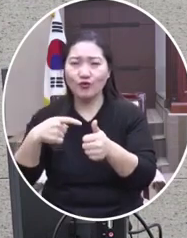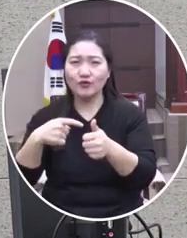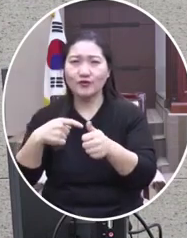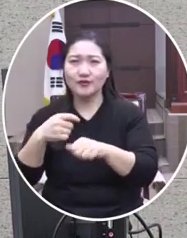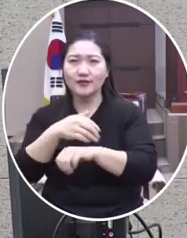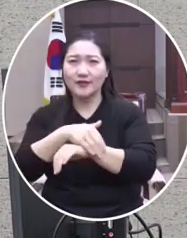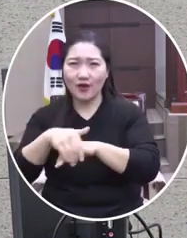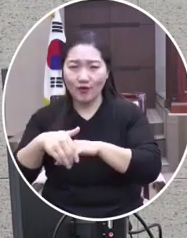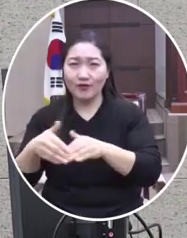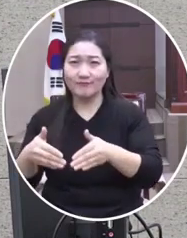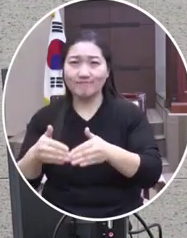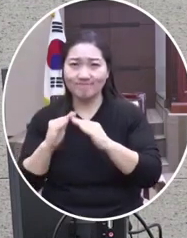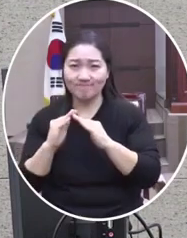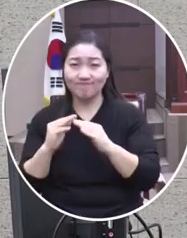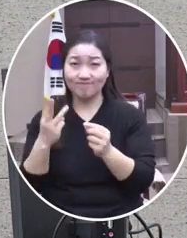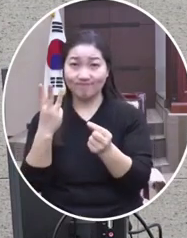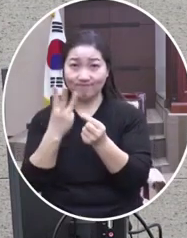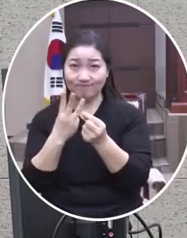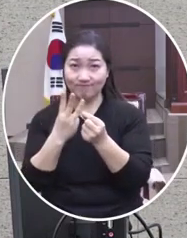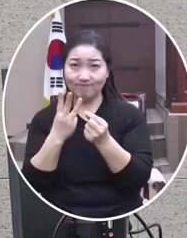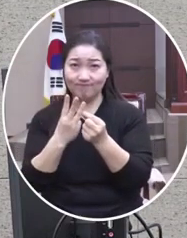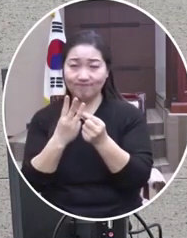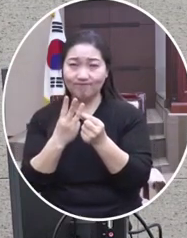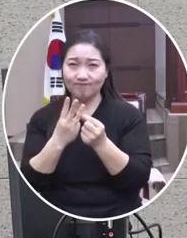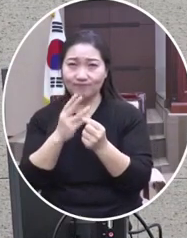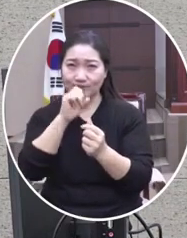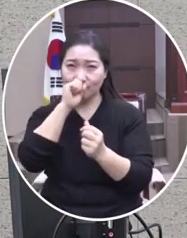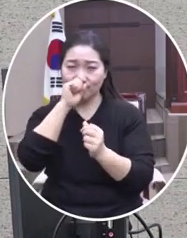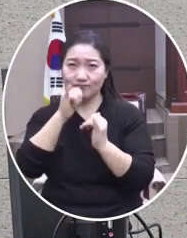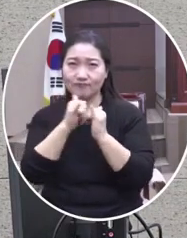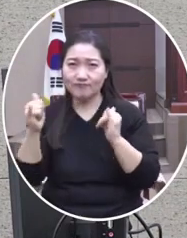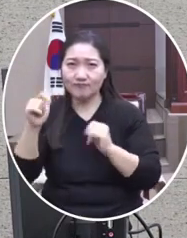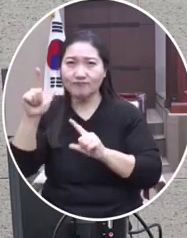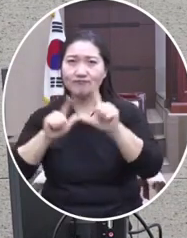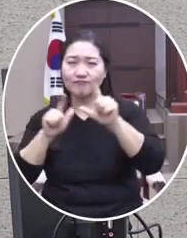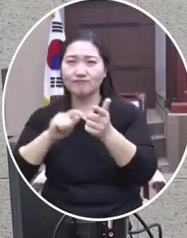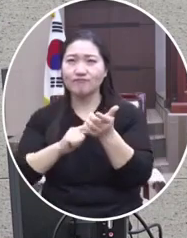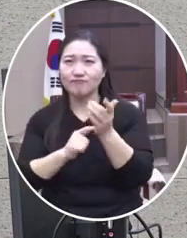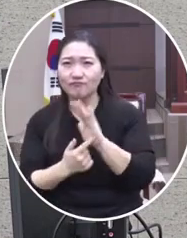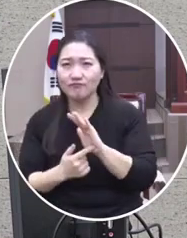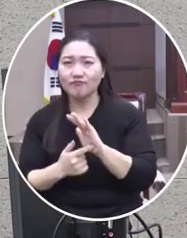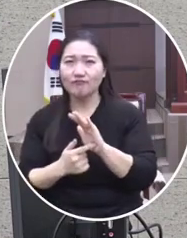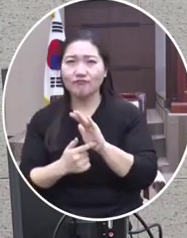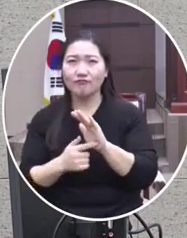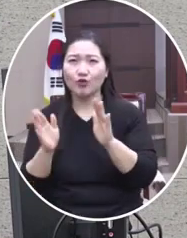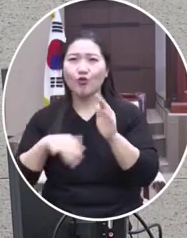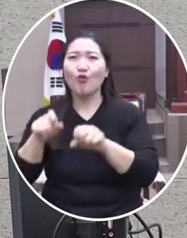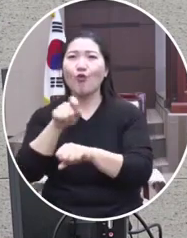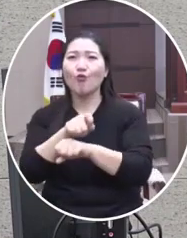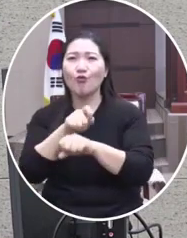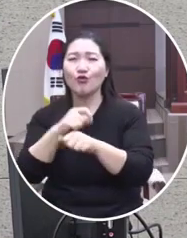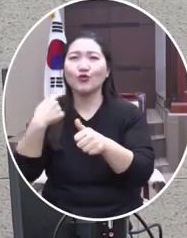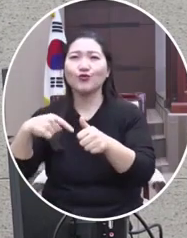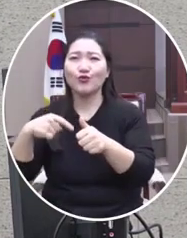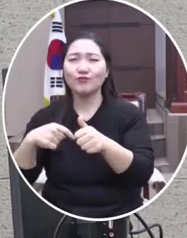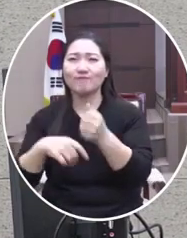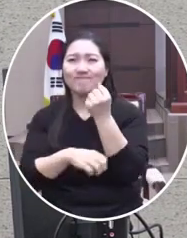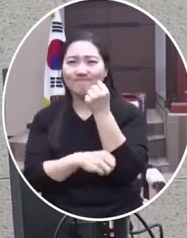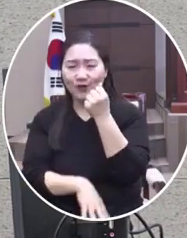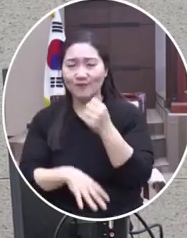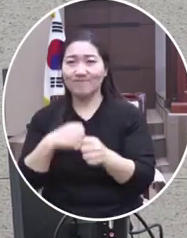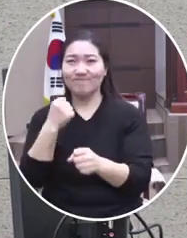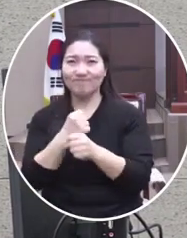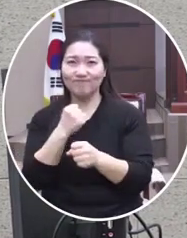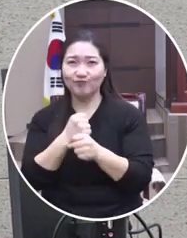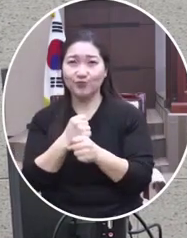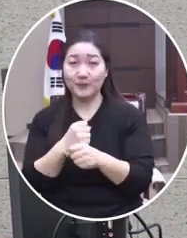개혁을 수립하고 세 가지의인지 인재상을 제시하는 등 체계적인 공무원 교육 훈련의 기틀을 마련하